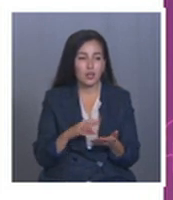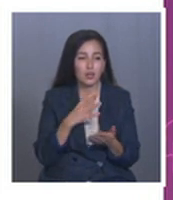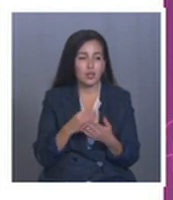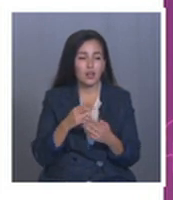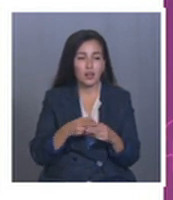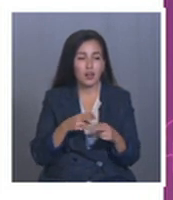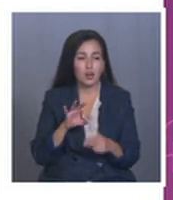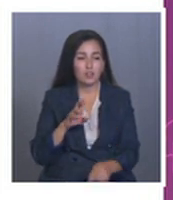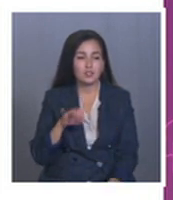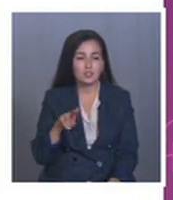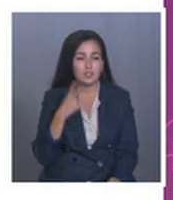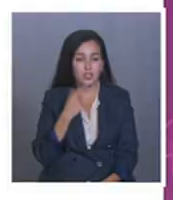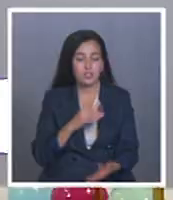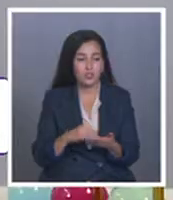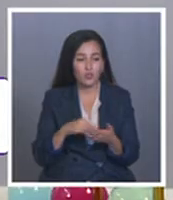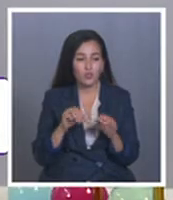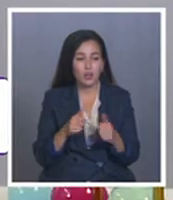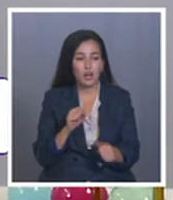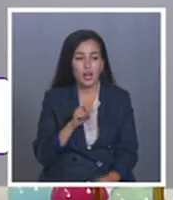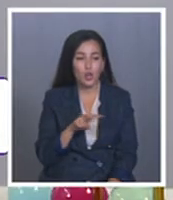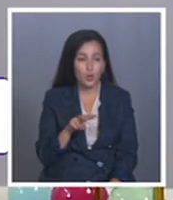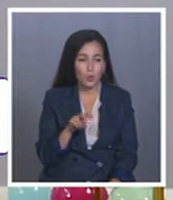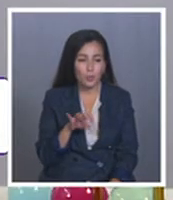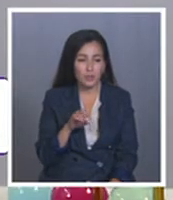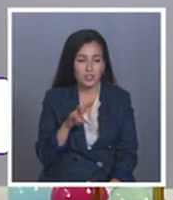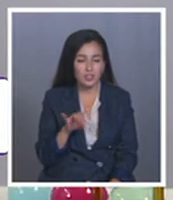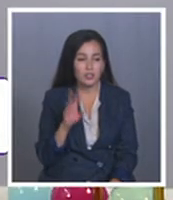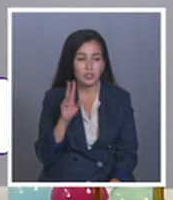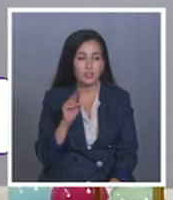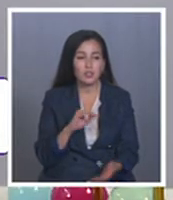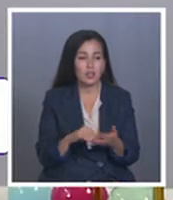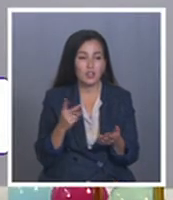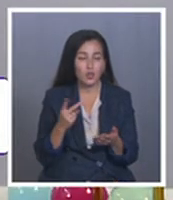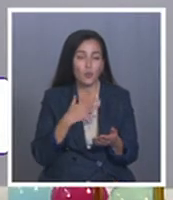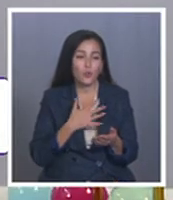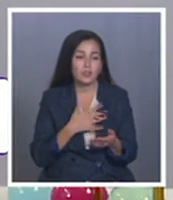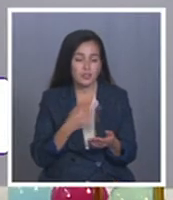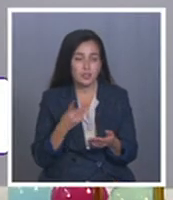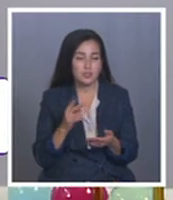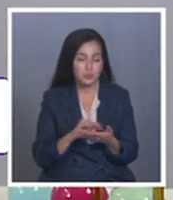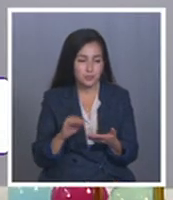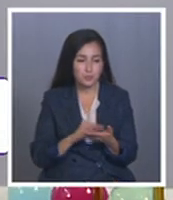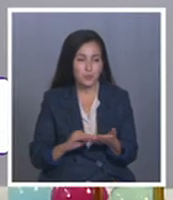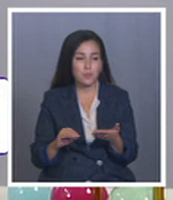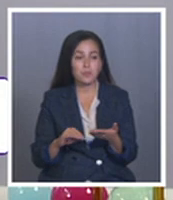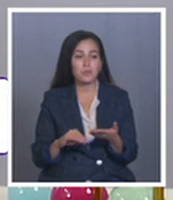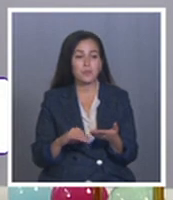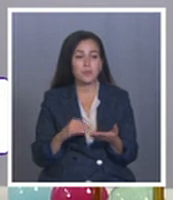формуласын жазатын болсақ, бірінші алюминий, яғни металдың таңбасы, екінші оттектің таңбасы жазылады.